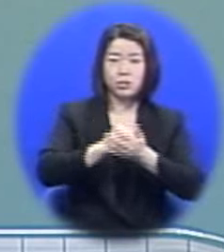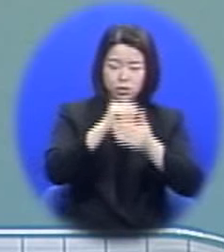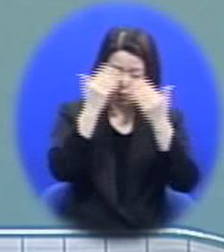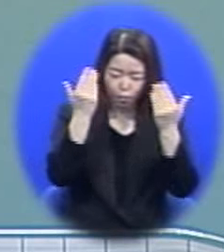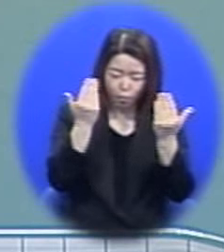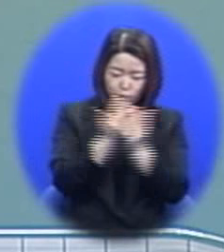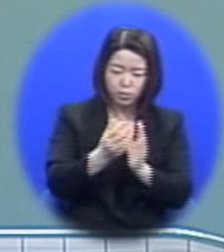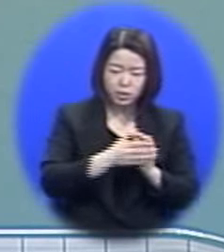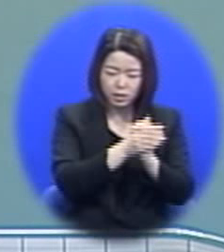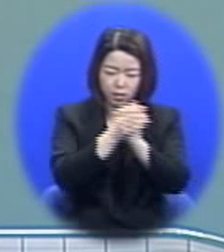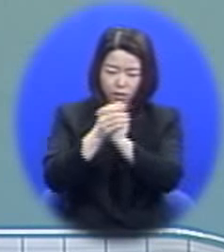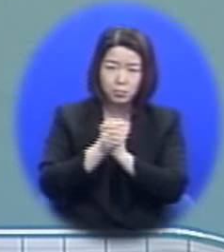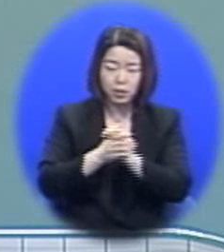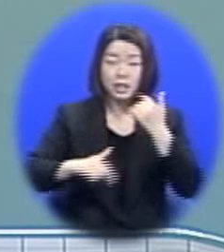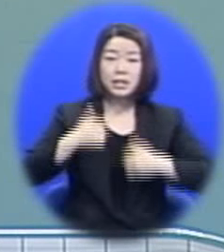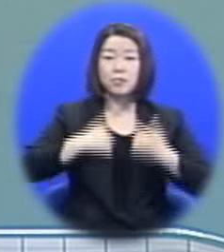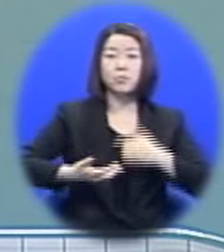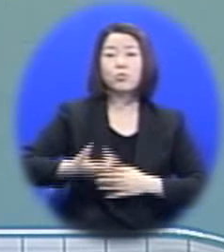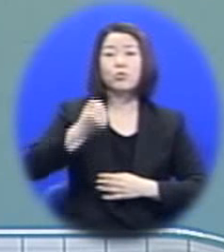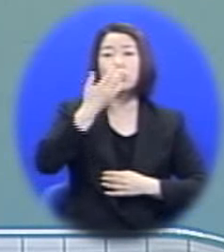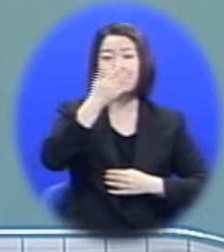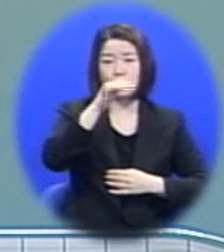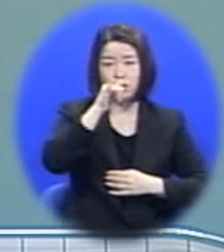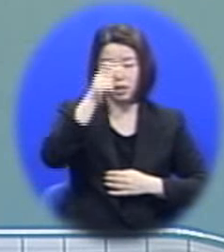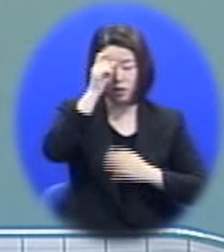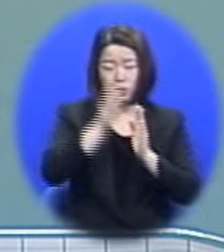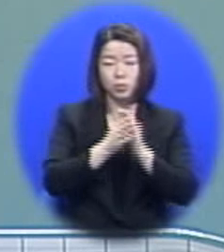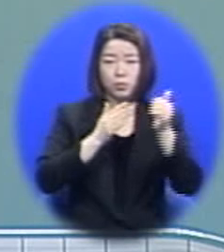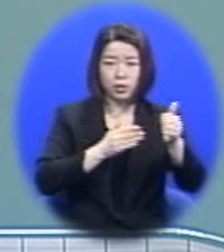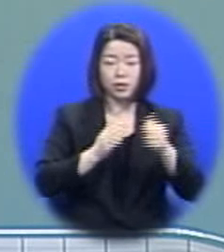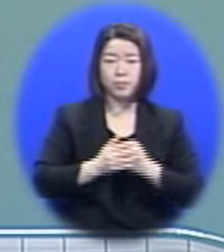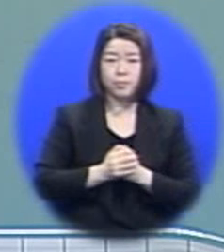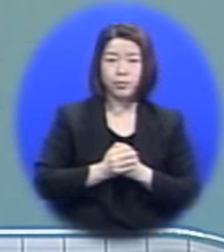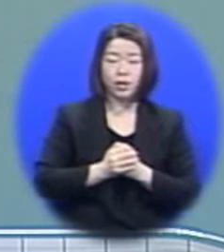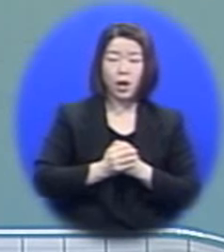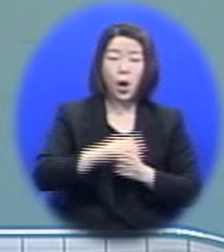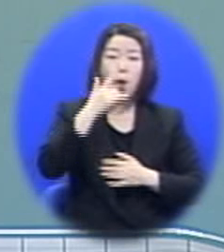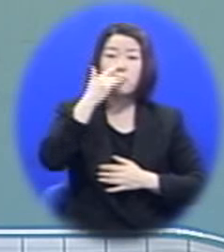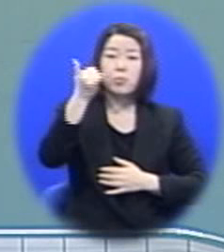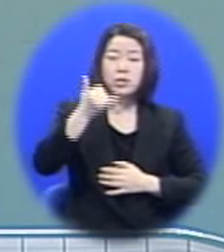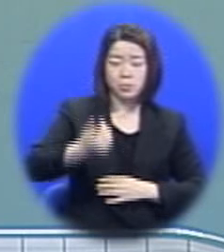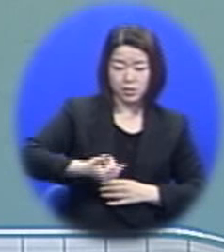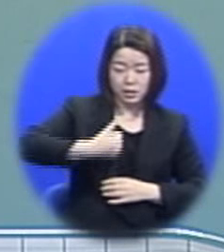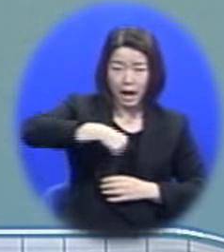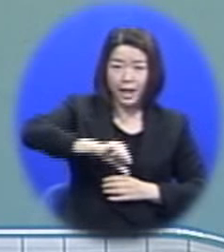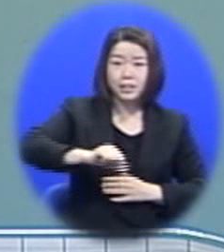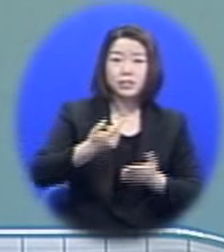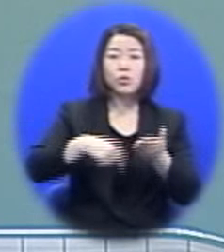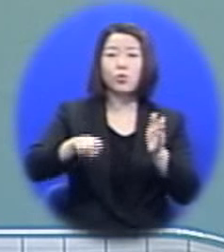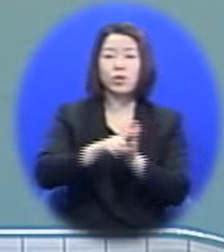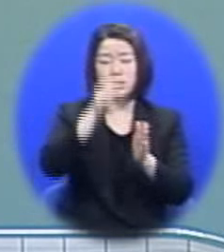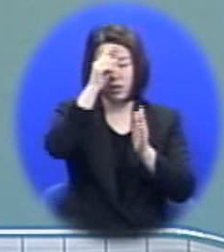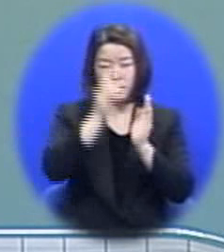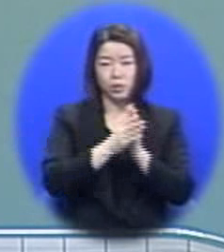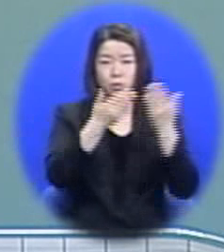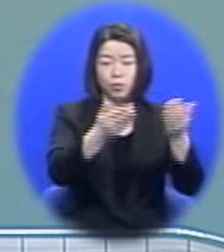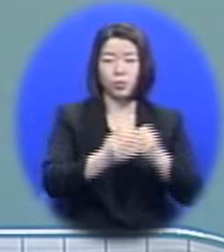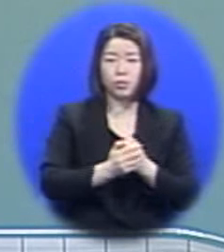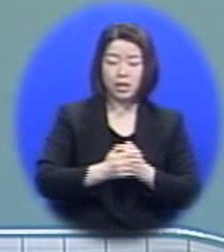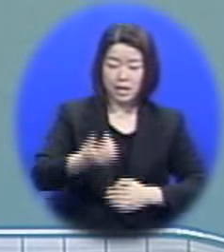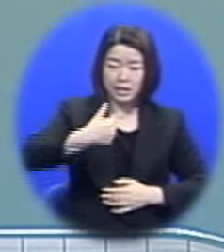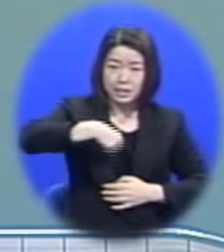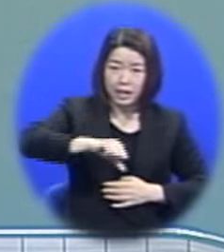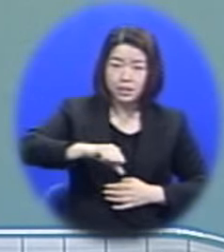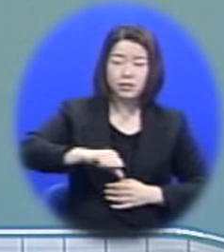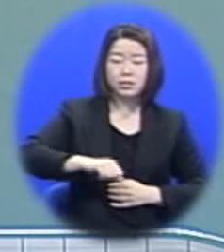온전히 연합하는 기쁨을 누릴 수 있도록 부모님은 아들을 위해서 기도해 주세요. 자녀들은 아버지를